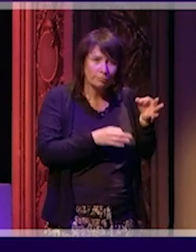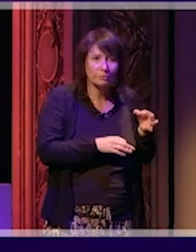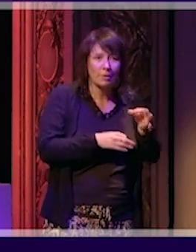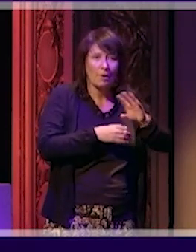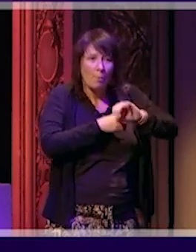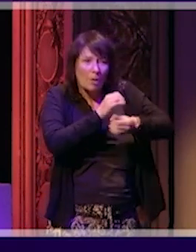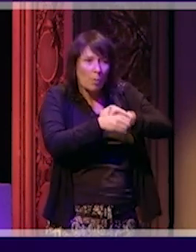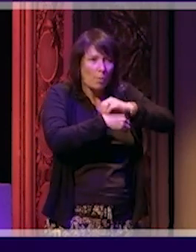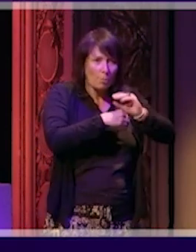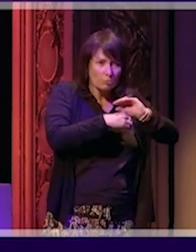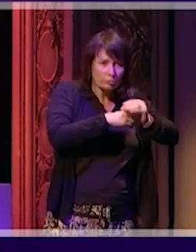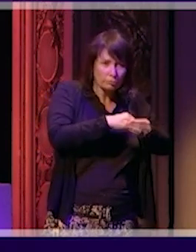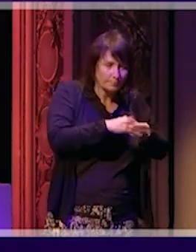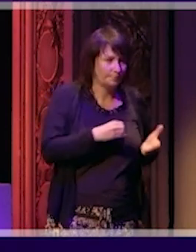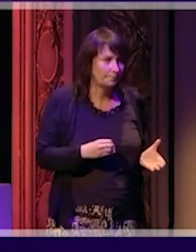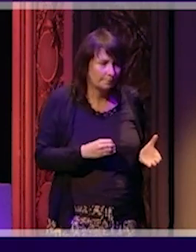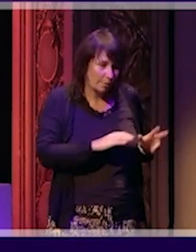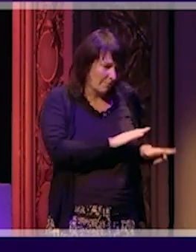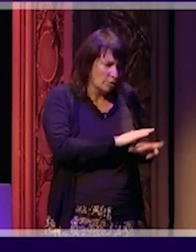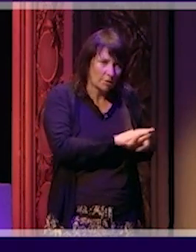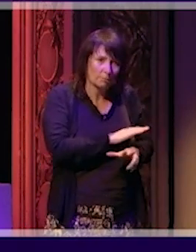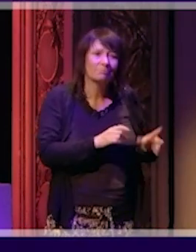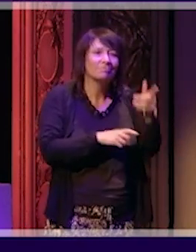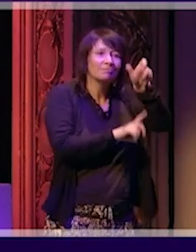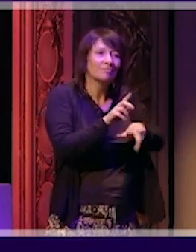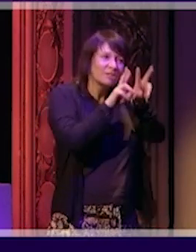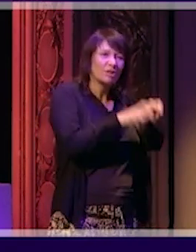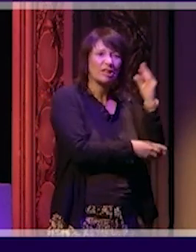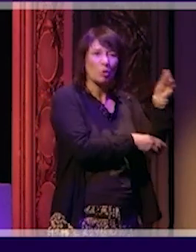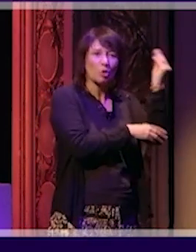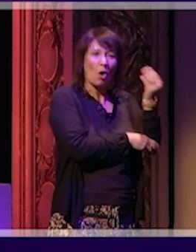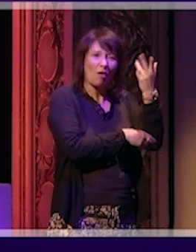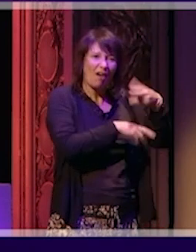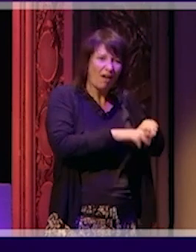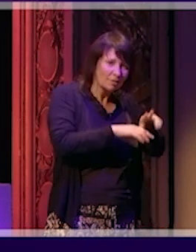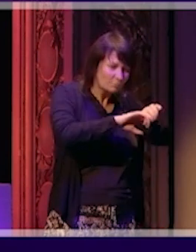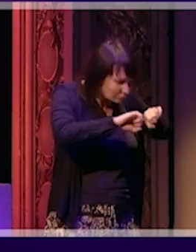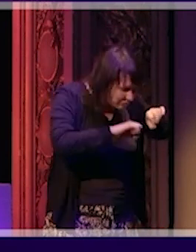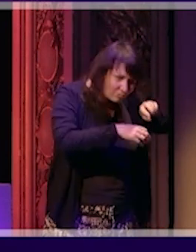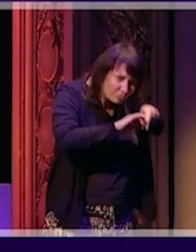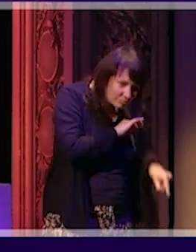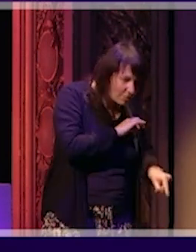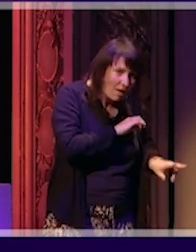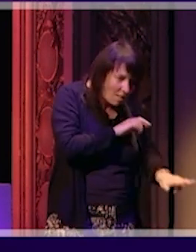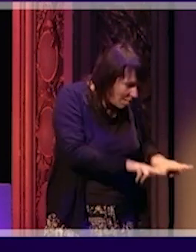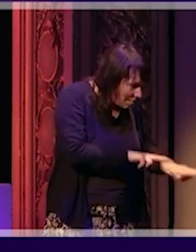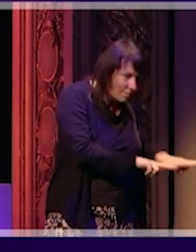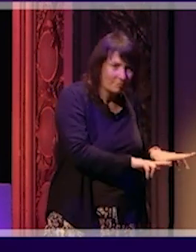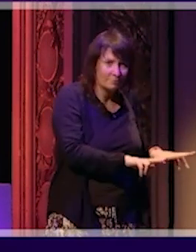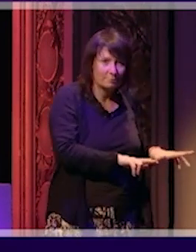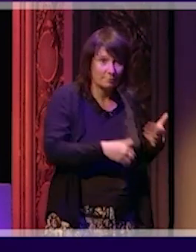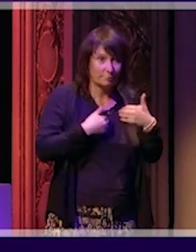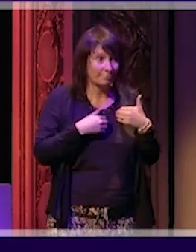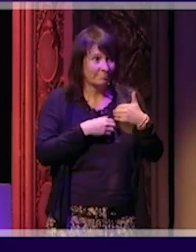tout comme un paléontologue cherche des ossements de dinosaures je cherche moi des restes de cellules plus précisément des lipides